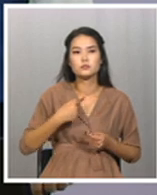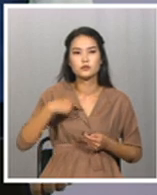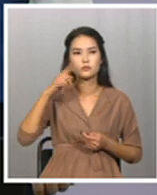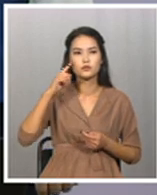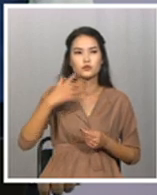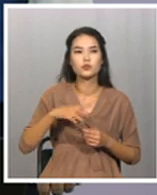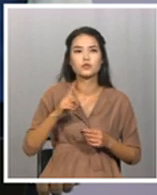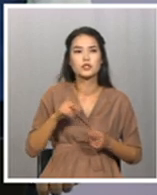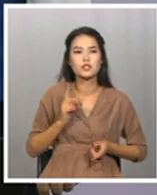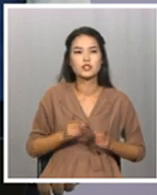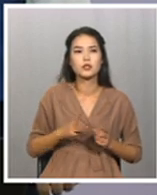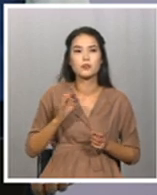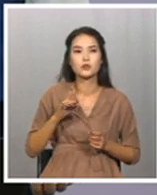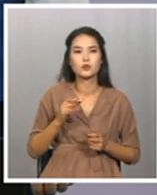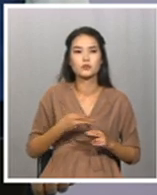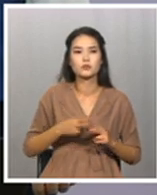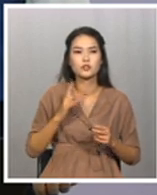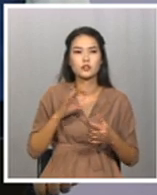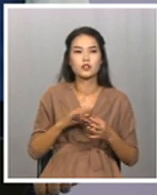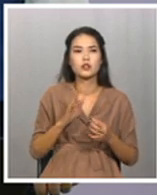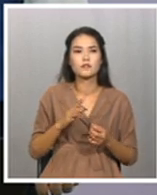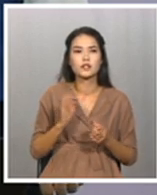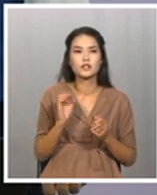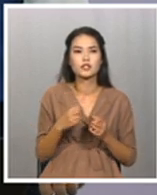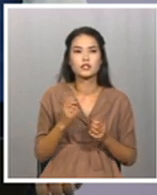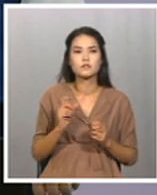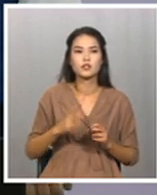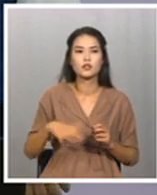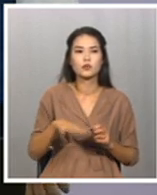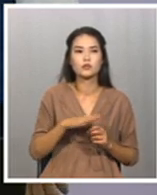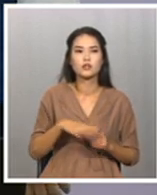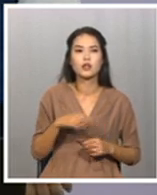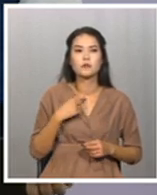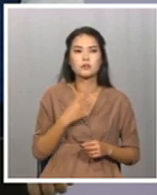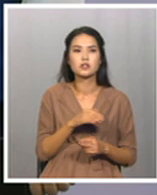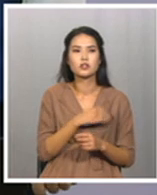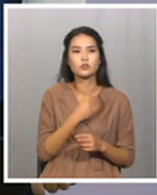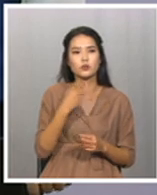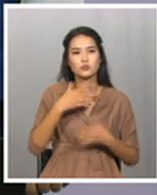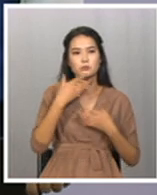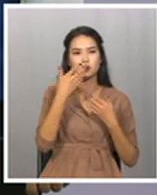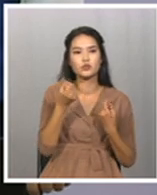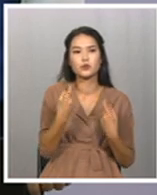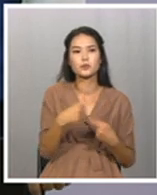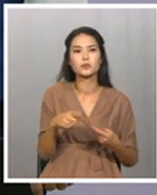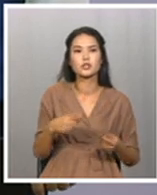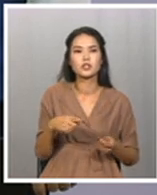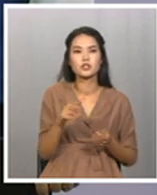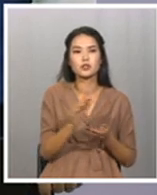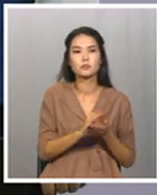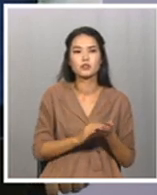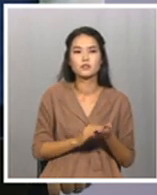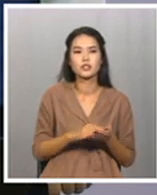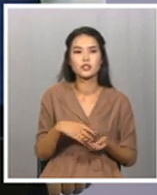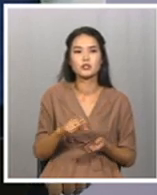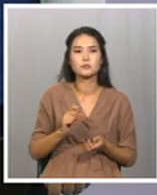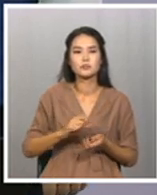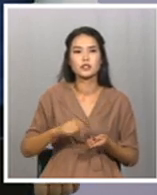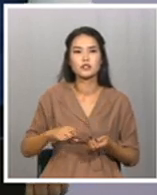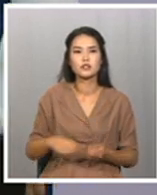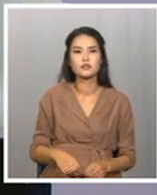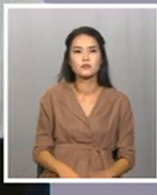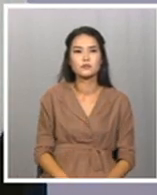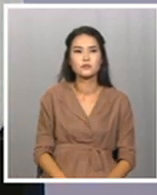что истинный патриотизм заключается в единстве народа. Мне захотелось прочитать и другие произведения